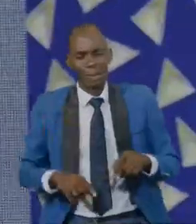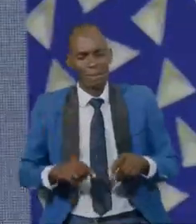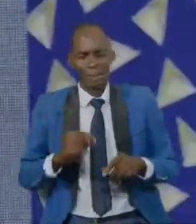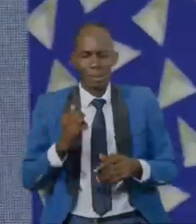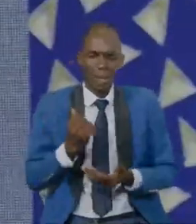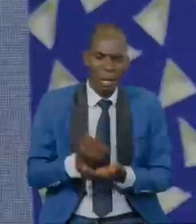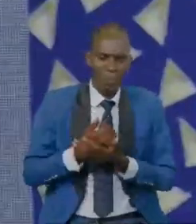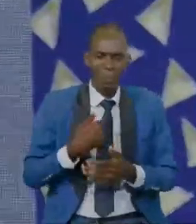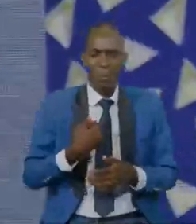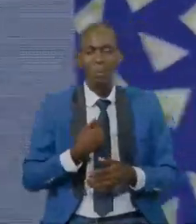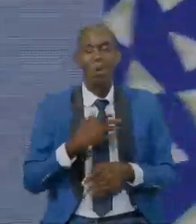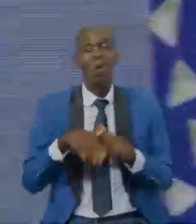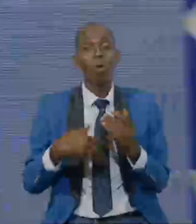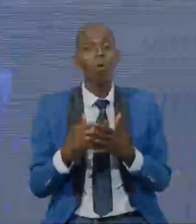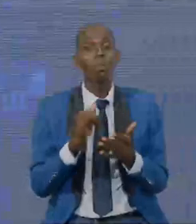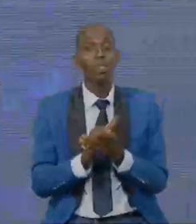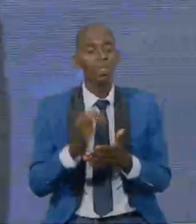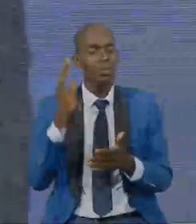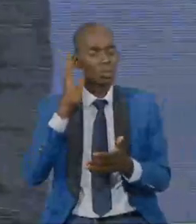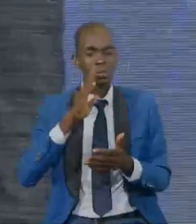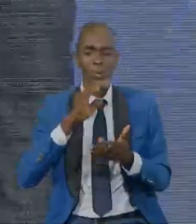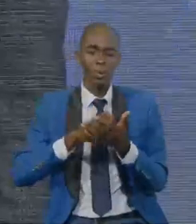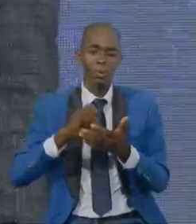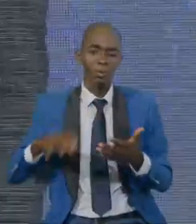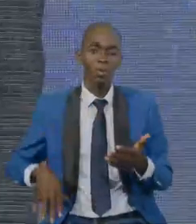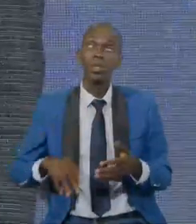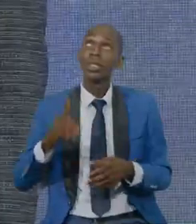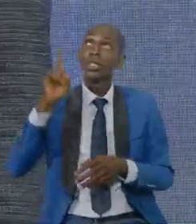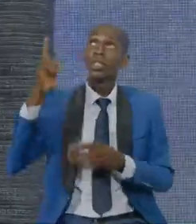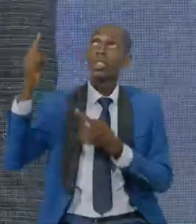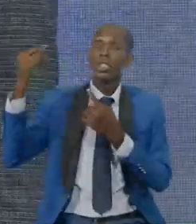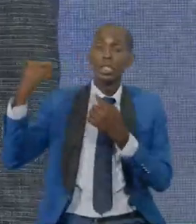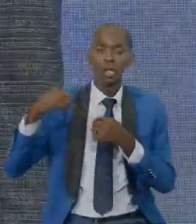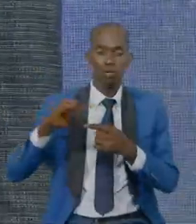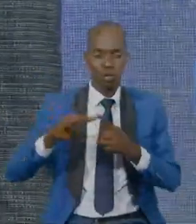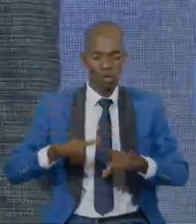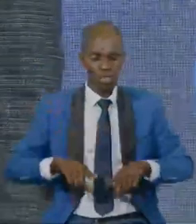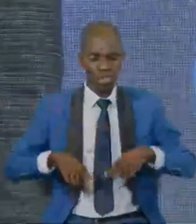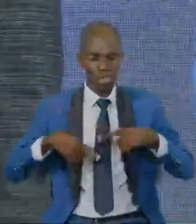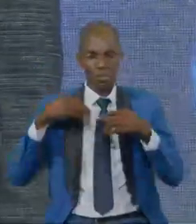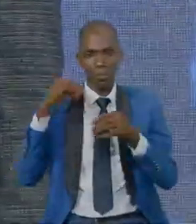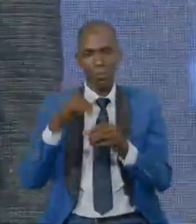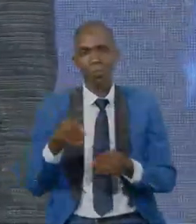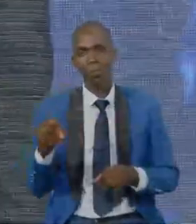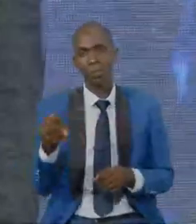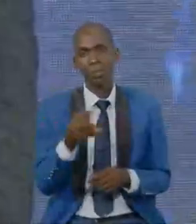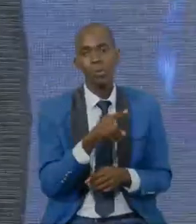je ne peux pas me contrôler. Tout cela va disparaître. Il vient vivre en toi.